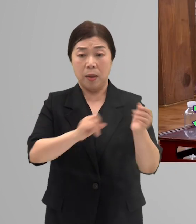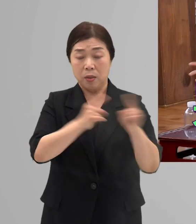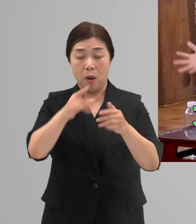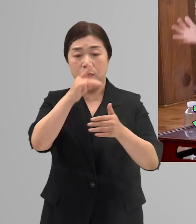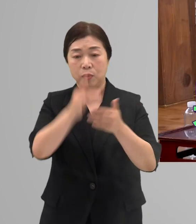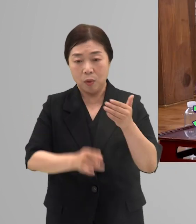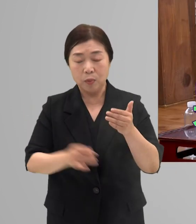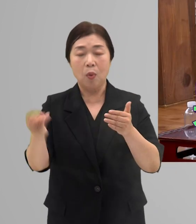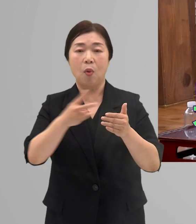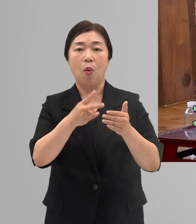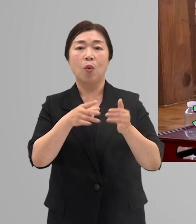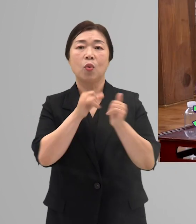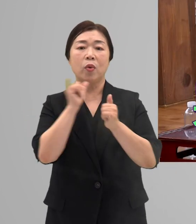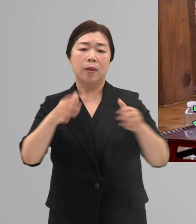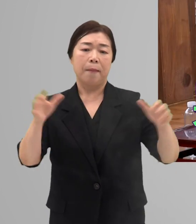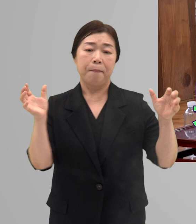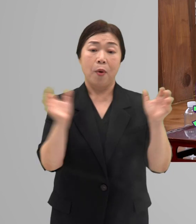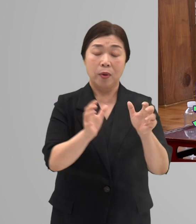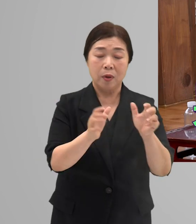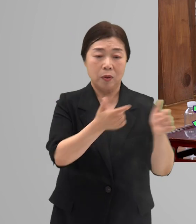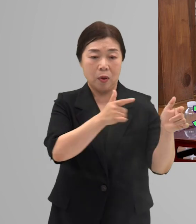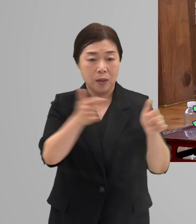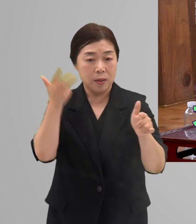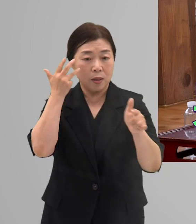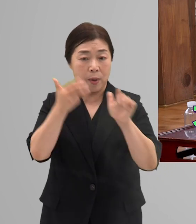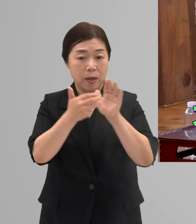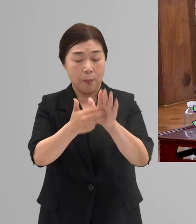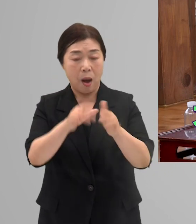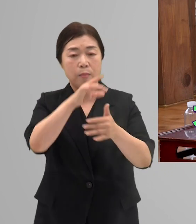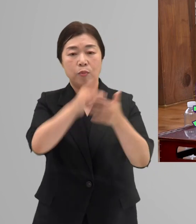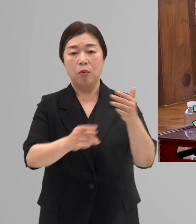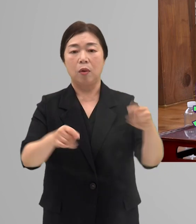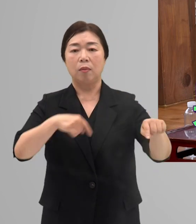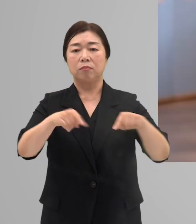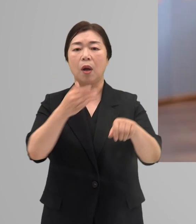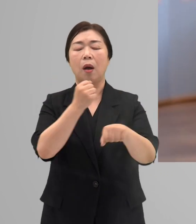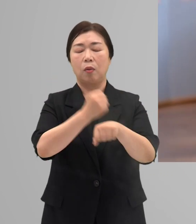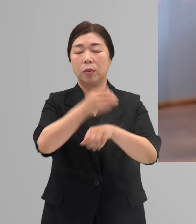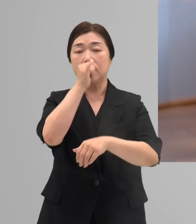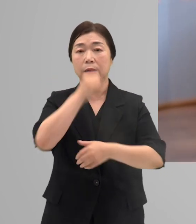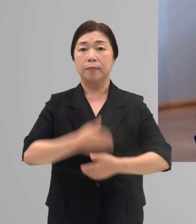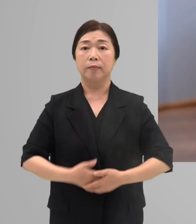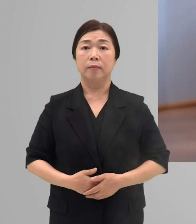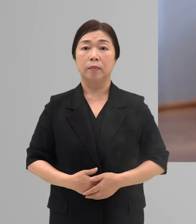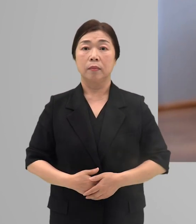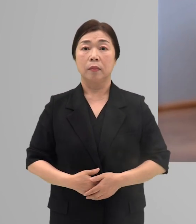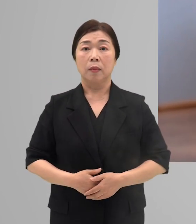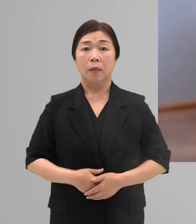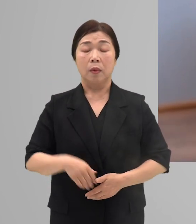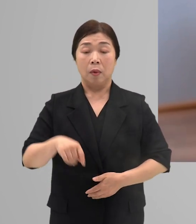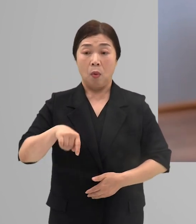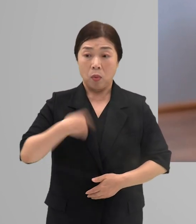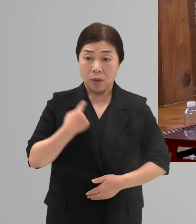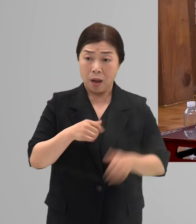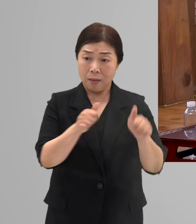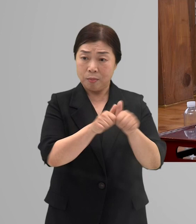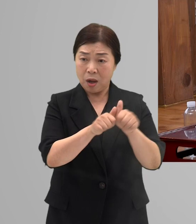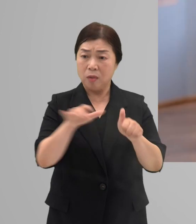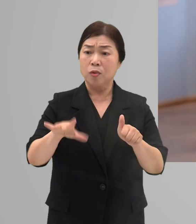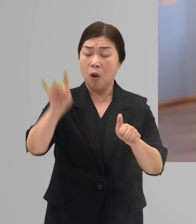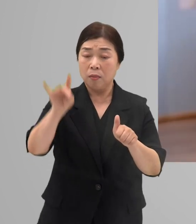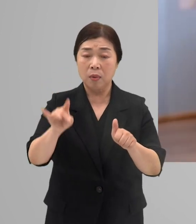이제 노인들을 한 집단으로 모여서 다양한 치매 예방 프로그램을 시행하고 있습니다. 오늘 저는 이렇게 저 혼자 남자인 게 처음이에요.